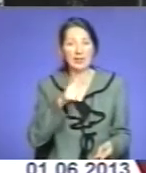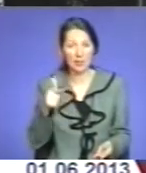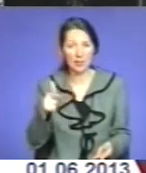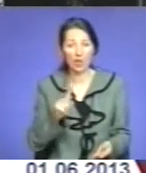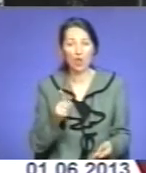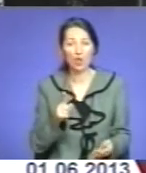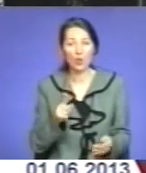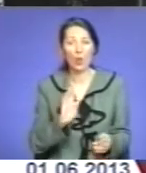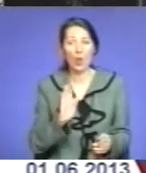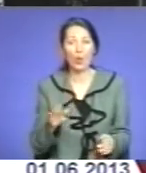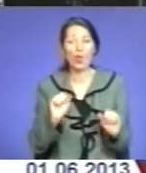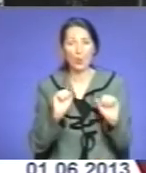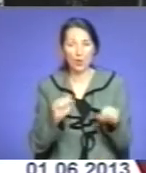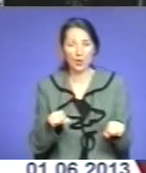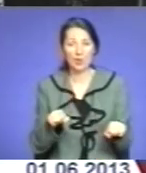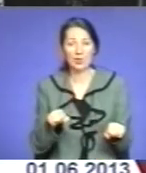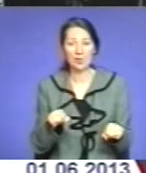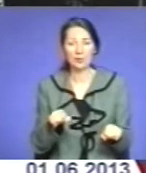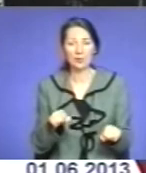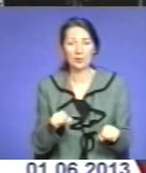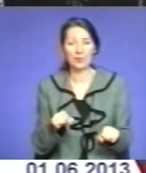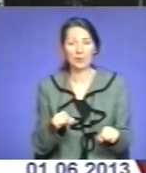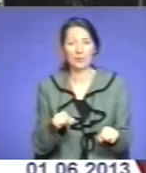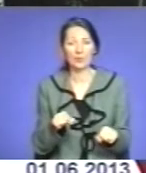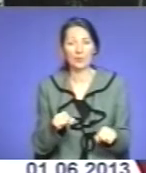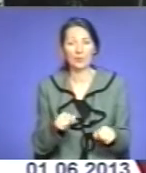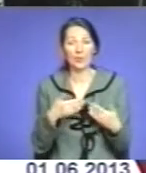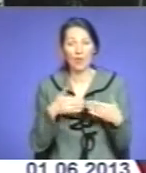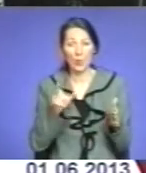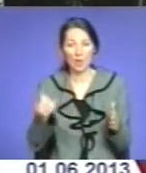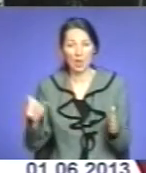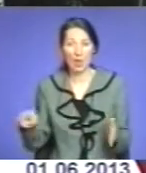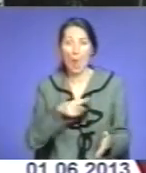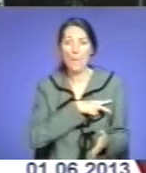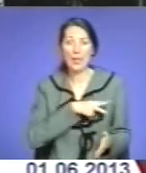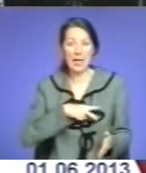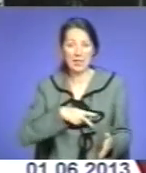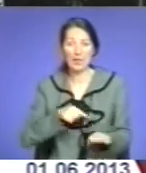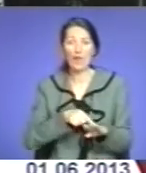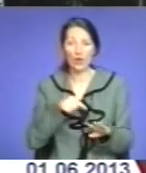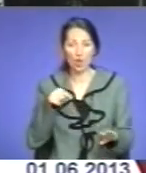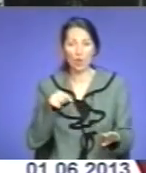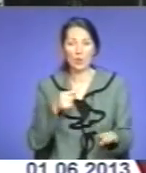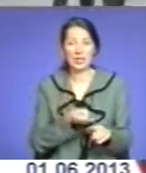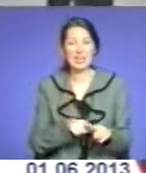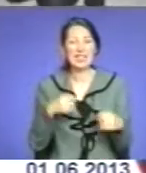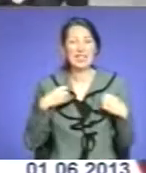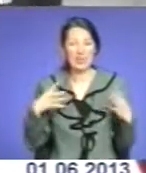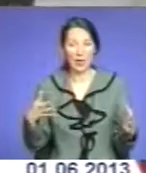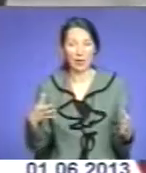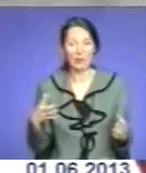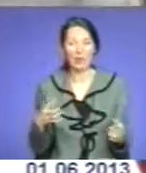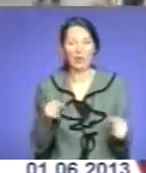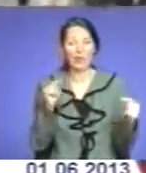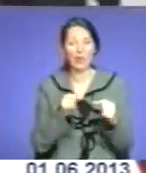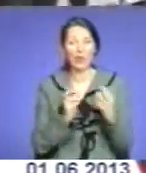була можливість випускників, медалістів відчути це свято. Відповідно до